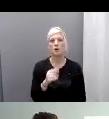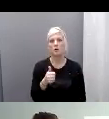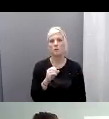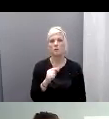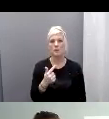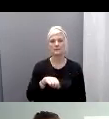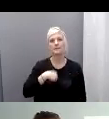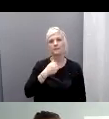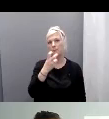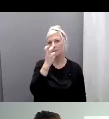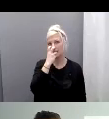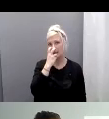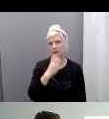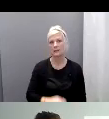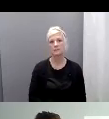blind.